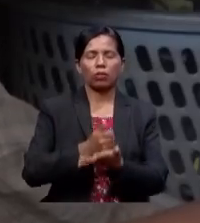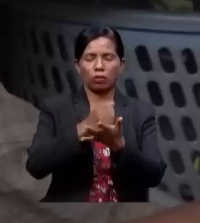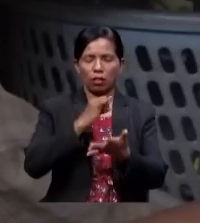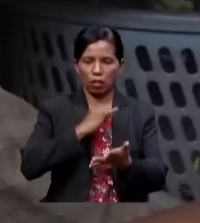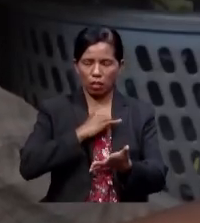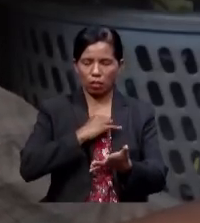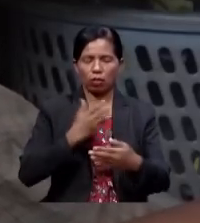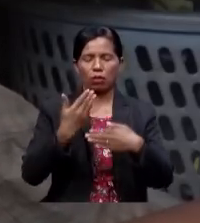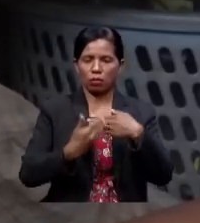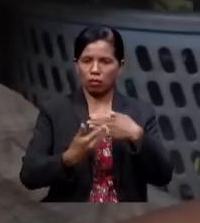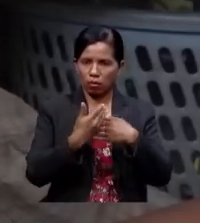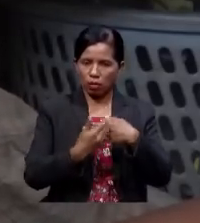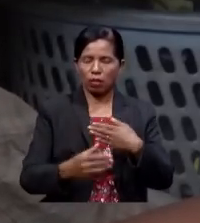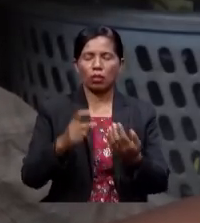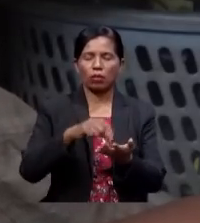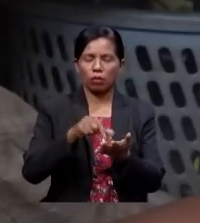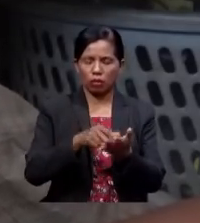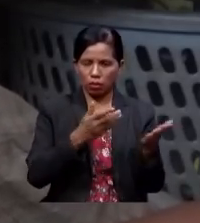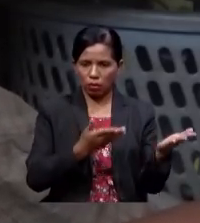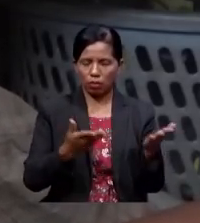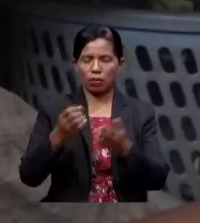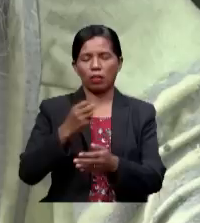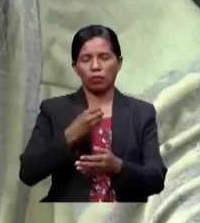deh, congkoreng puan ini deh, ni tinggal lori mai.